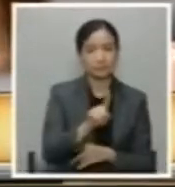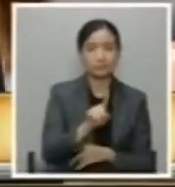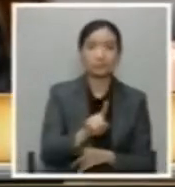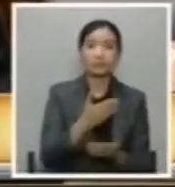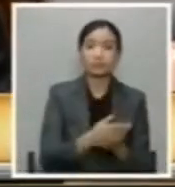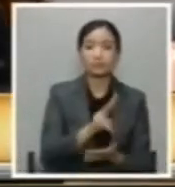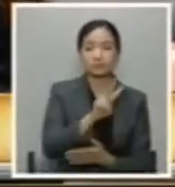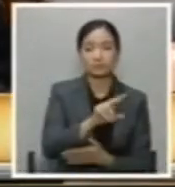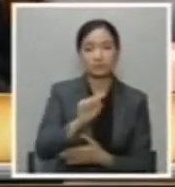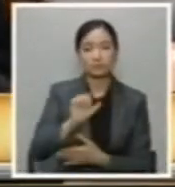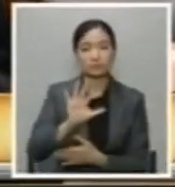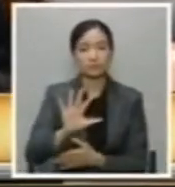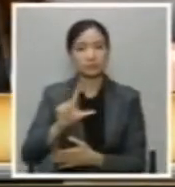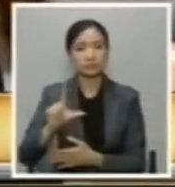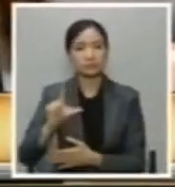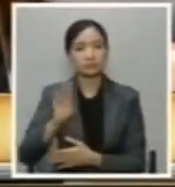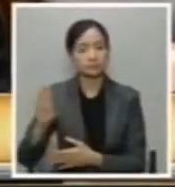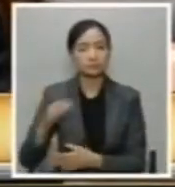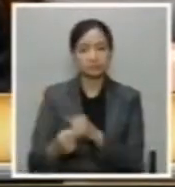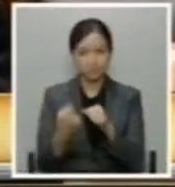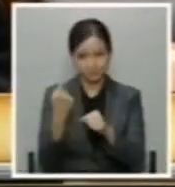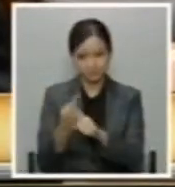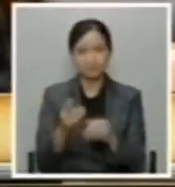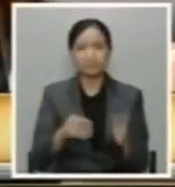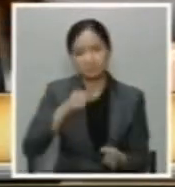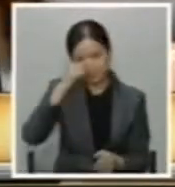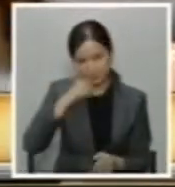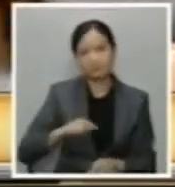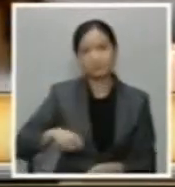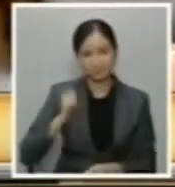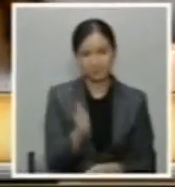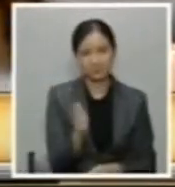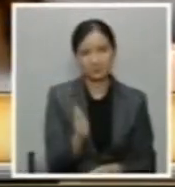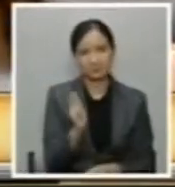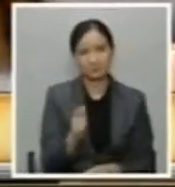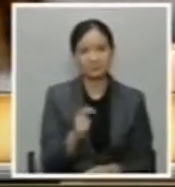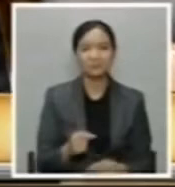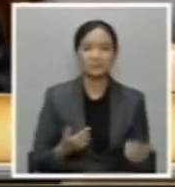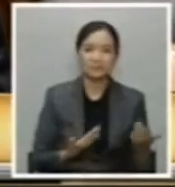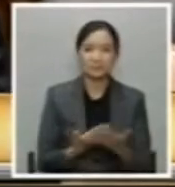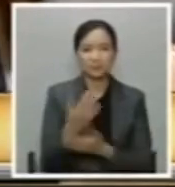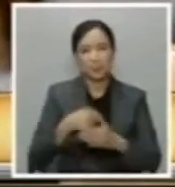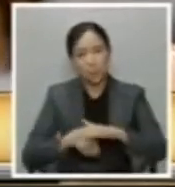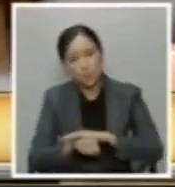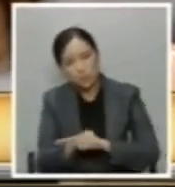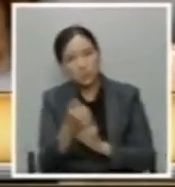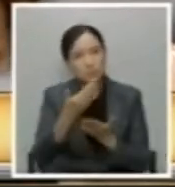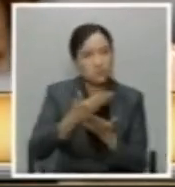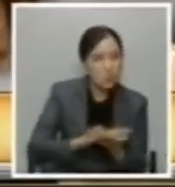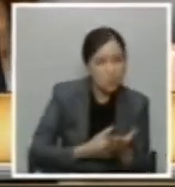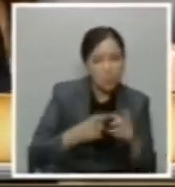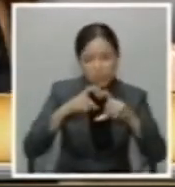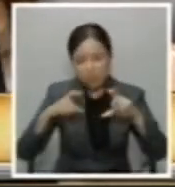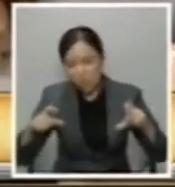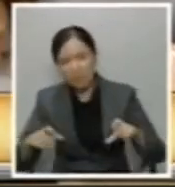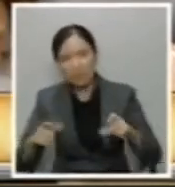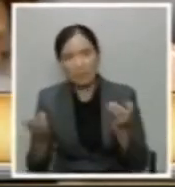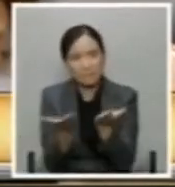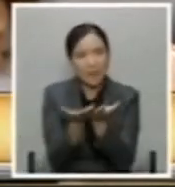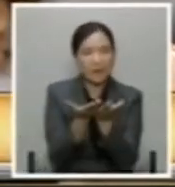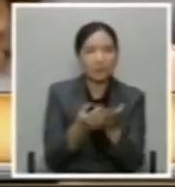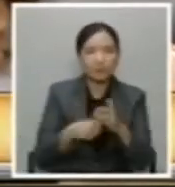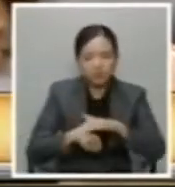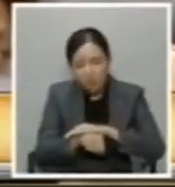250,000 ล้านบาทต่อปีที่คนใช้คนไทยใช้กับการเสี่ยงโชคผ่านการซื้อลอตเตอรี่หรือเล่นหวย